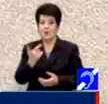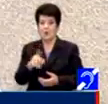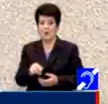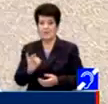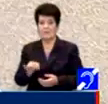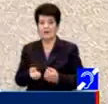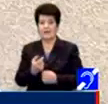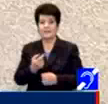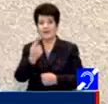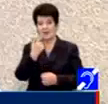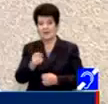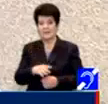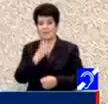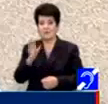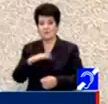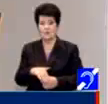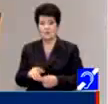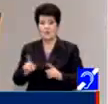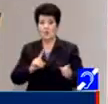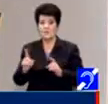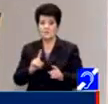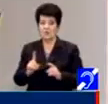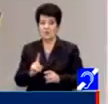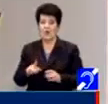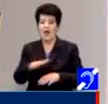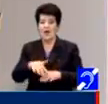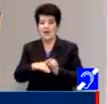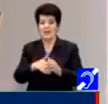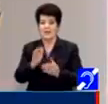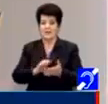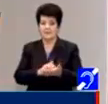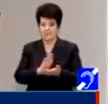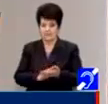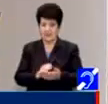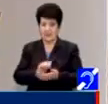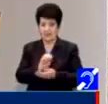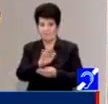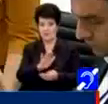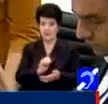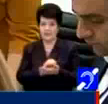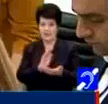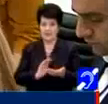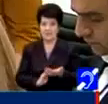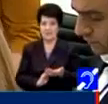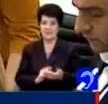aparențe. Declarația a fost făcută după ce Consiliul Electoral de Circumscripție Chișinău a refuzat înregistrarea lui în cursa pentru